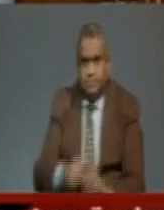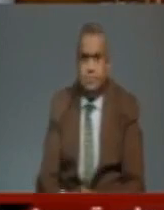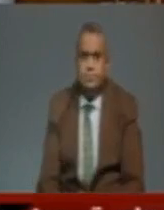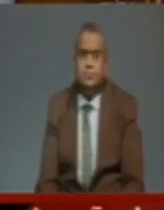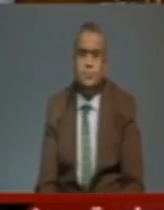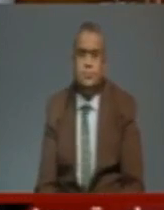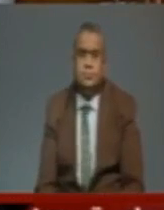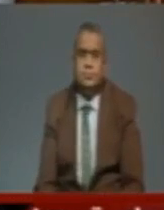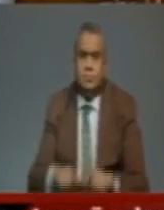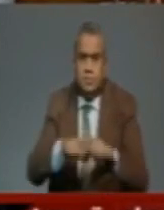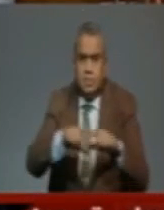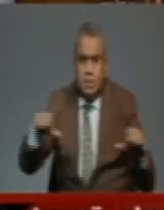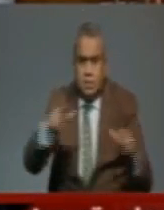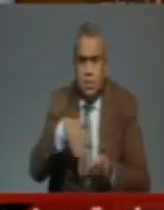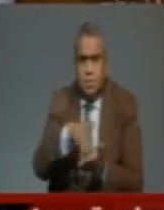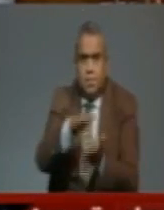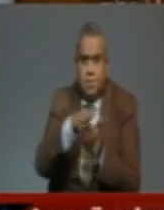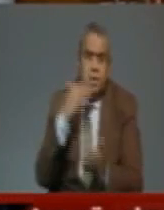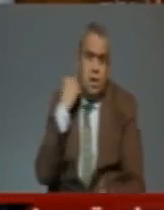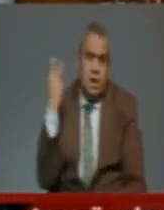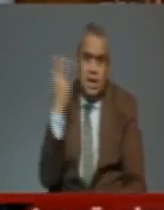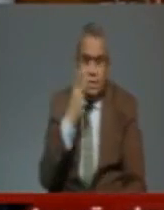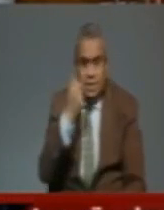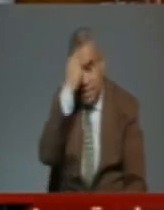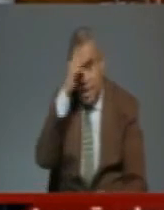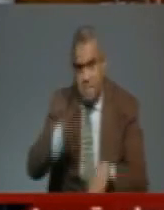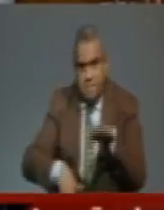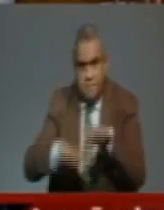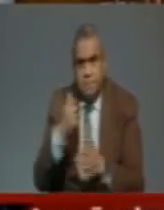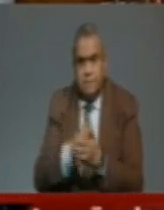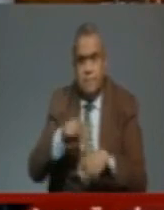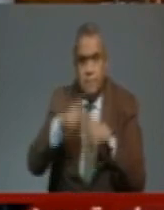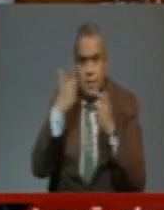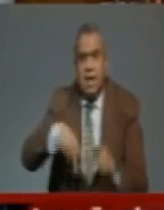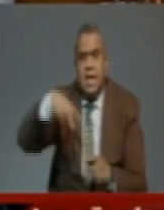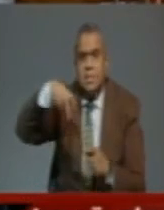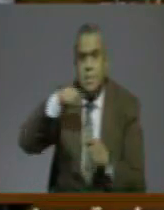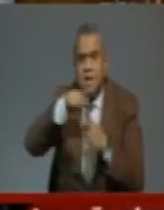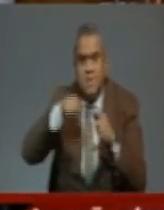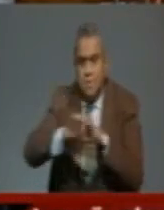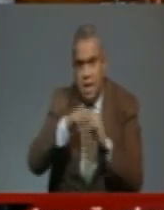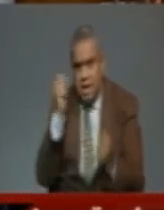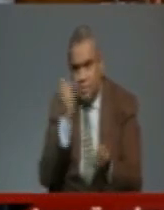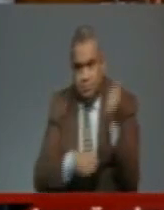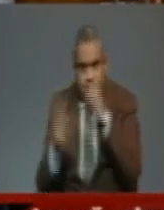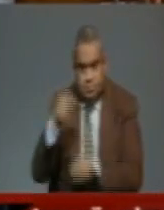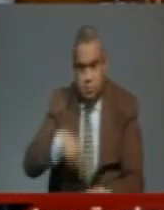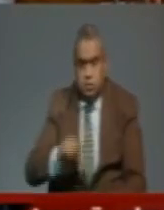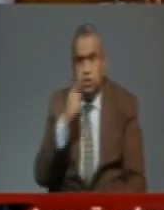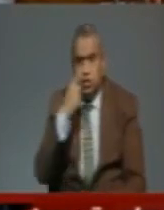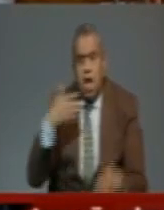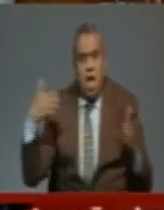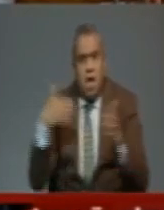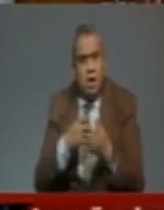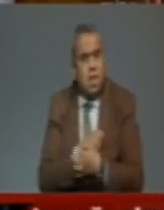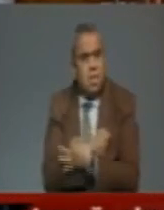رصيف البضائع العامه رقم 2 بطول 1000 متر وصل نسبه تنفيذه النهارده الى 80%، وان شاء الله خلال شهر يا فندم يكون وصلنا ل 100%.